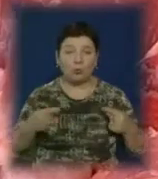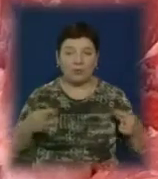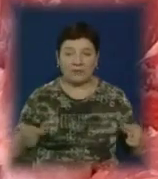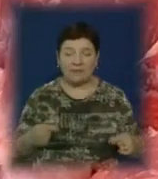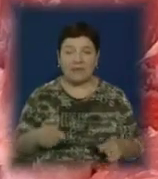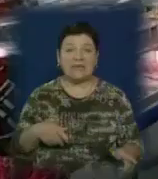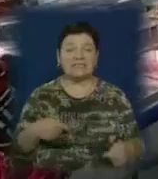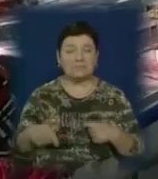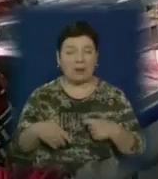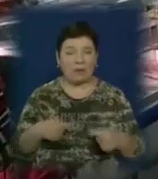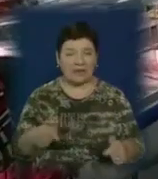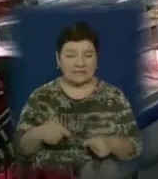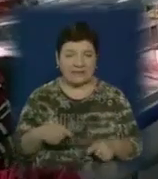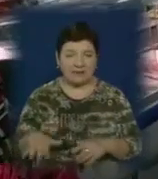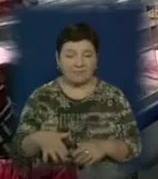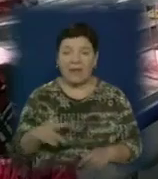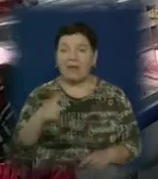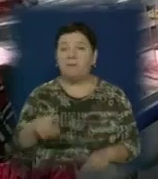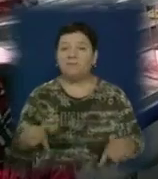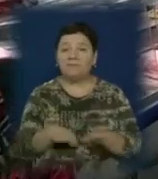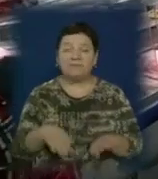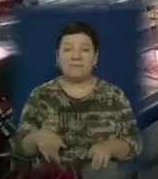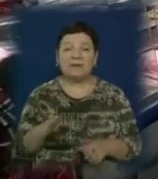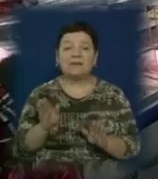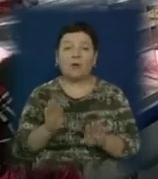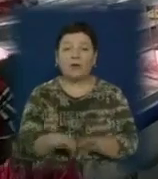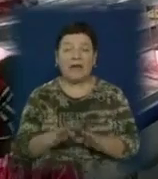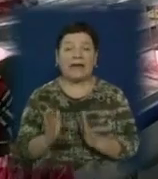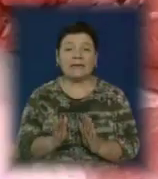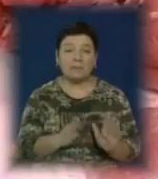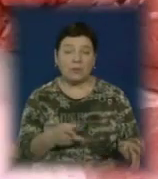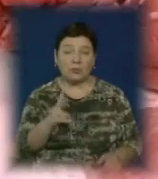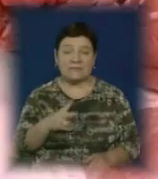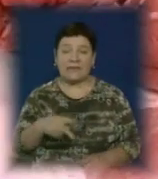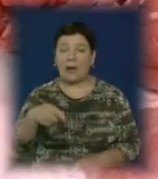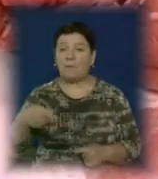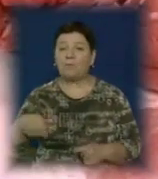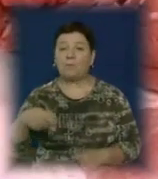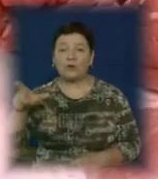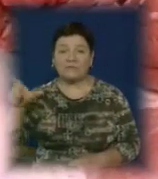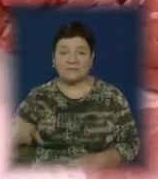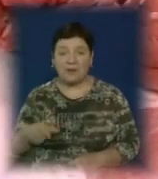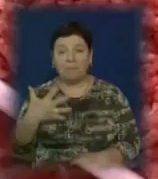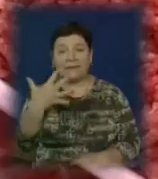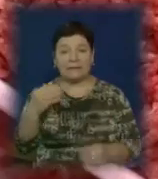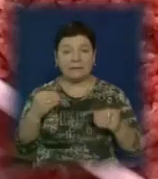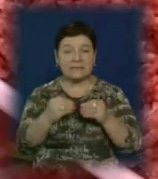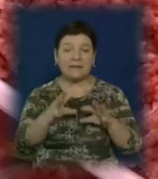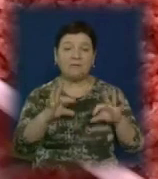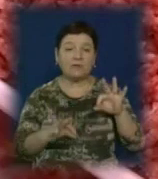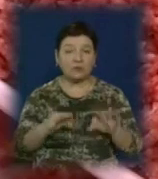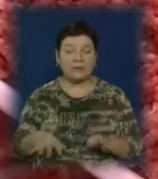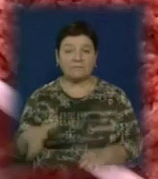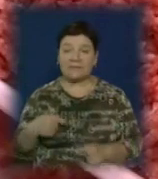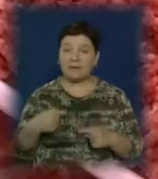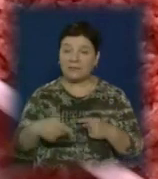випадкам спекуляції. Зокрема, максимальний рівень рентабельності для продавців має складати від 5 до 10%. Все інше –